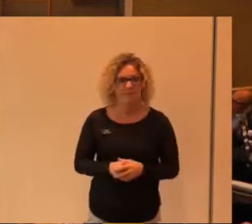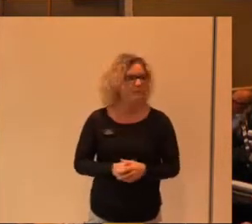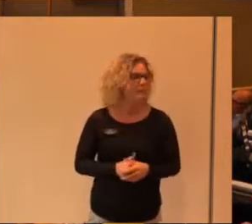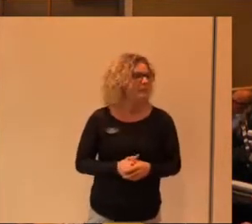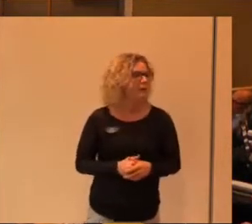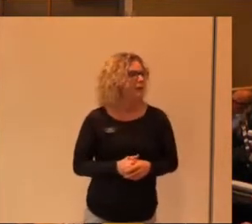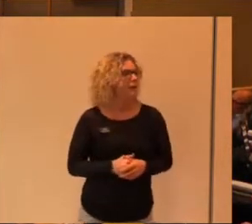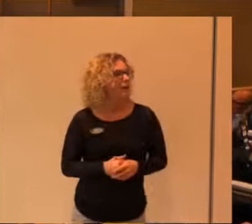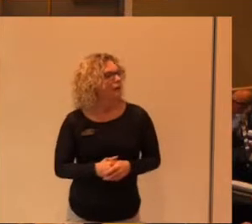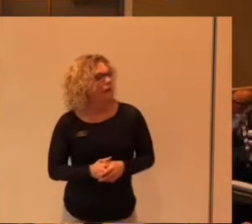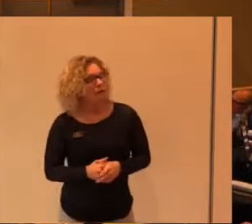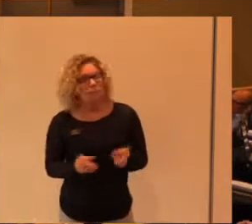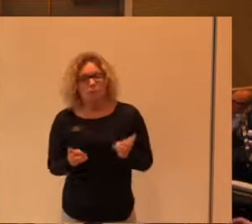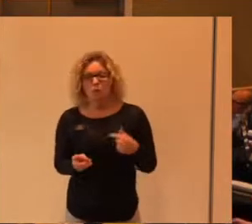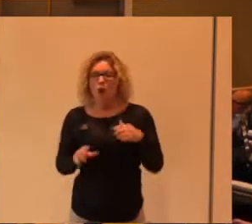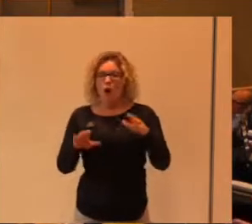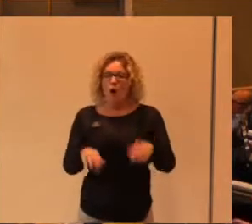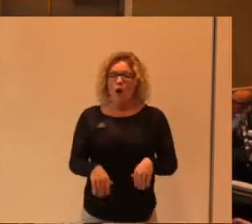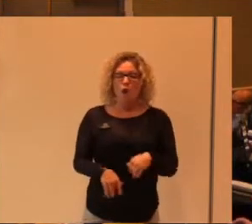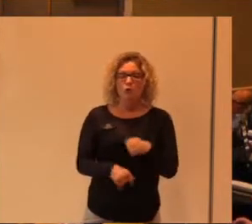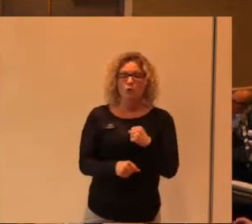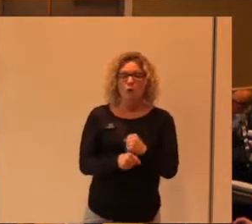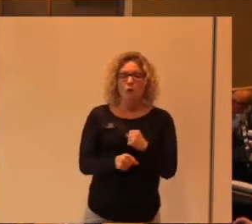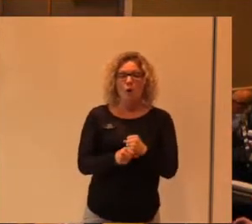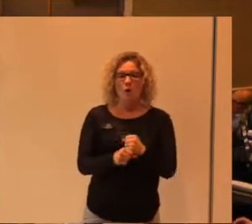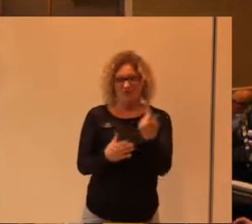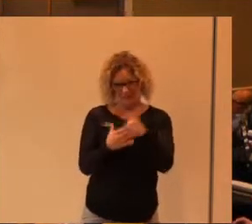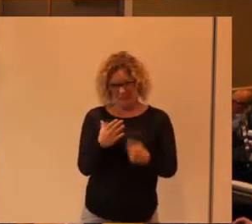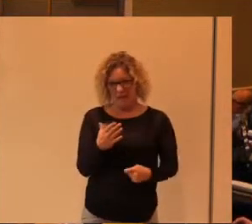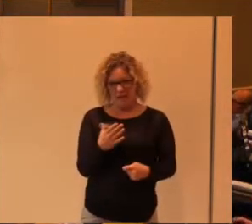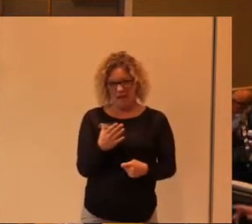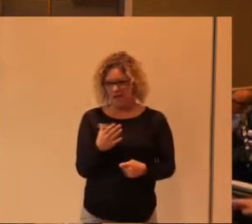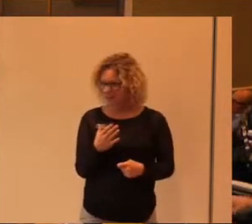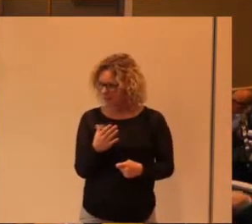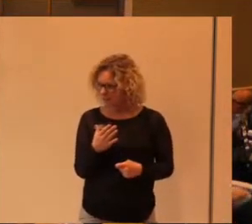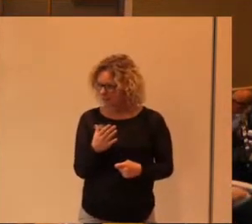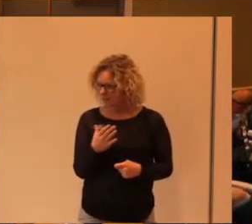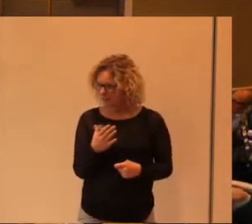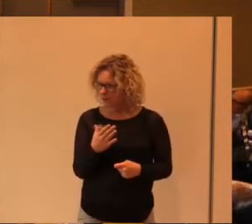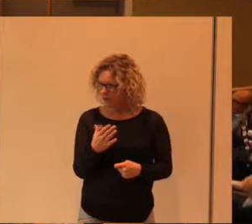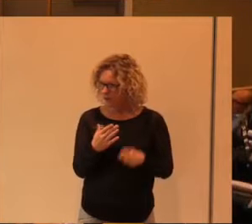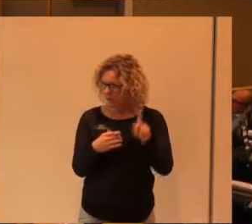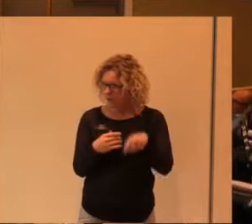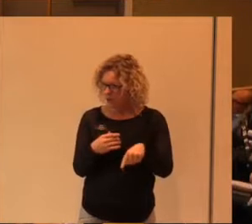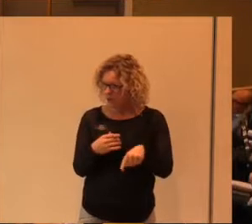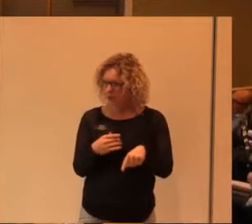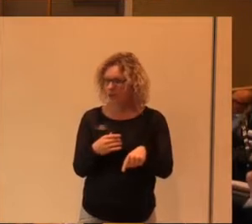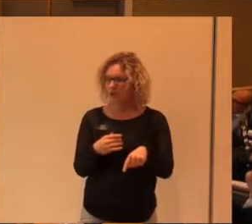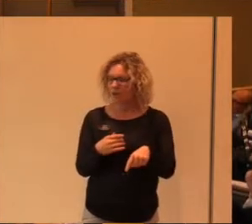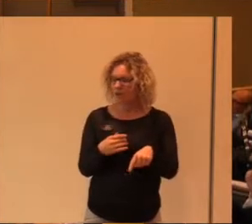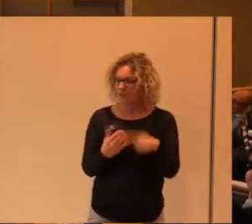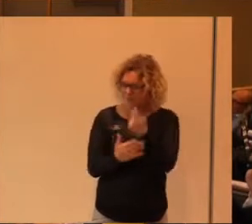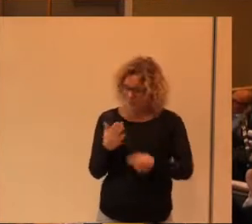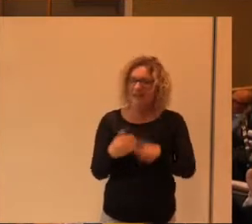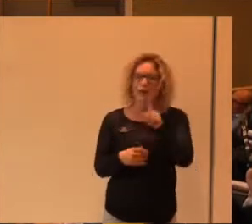Ja, jag höll på att jobba lite med design for all och sånt förut. Och då hade vi för ett antal år sedan hade vi en